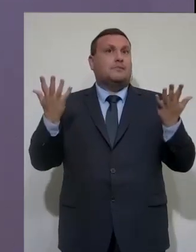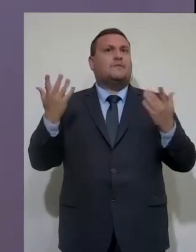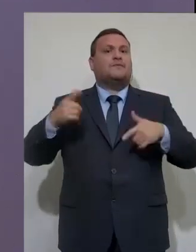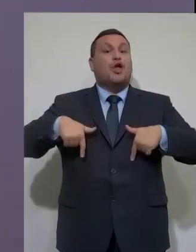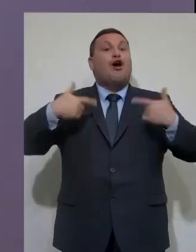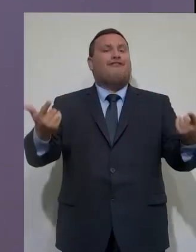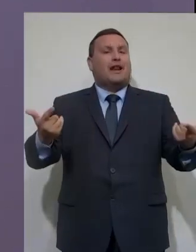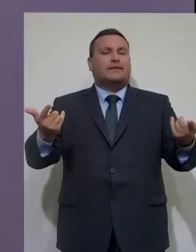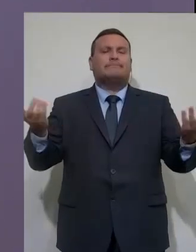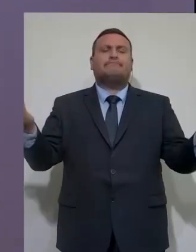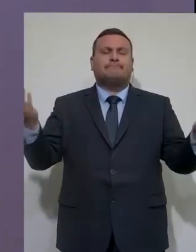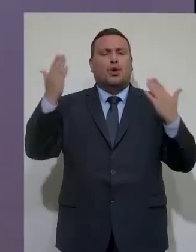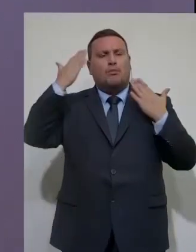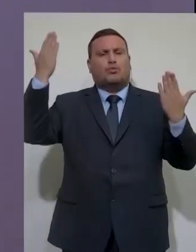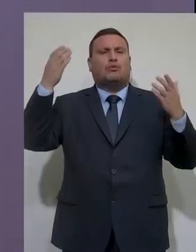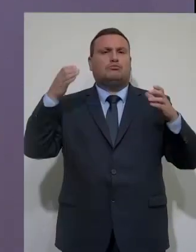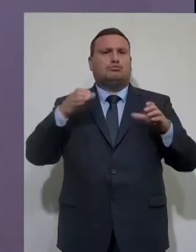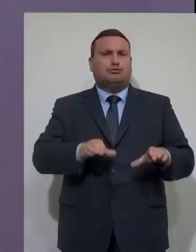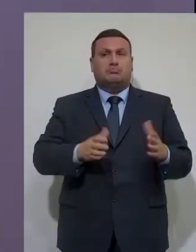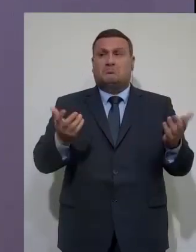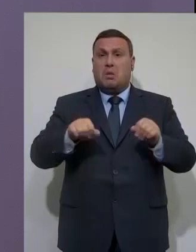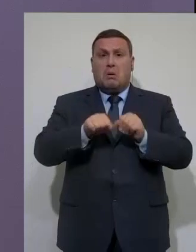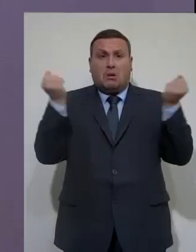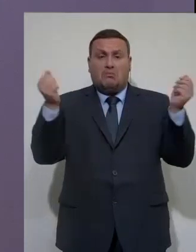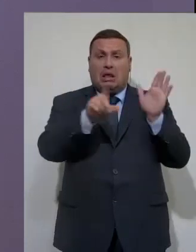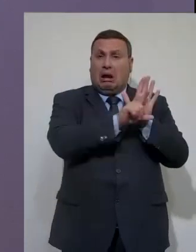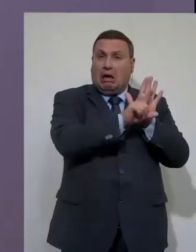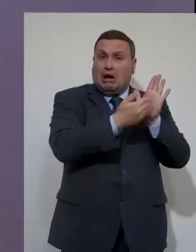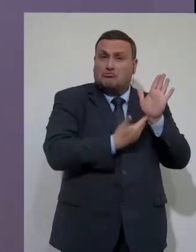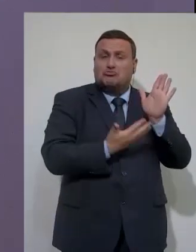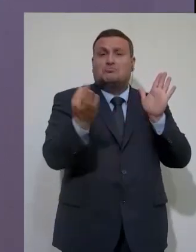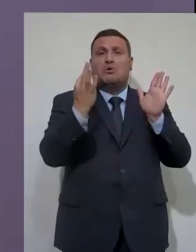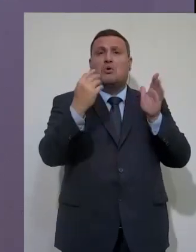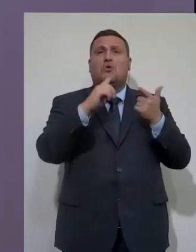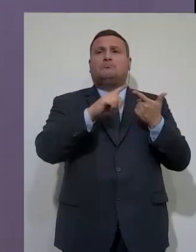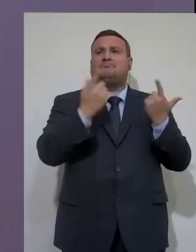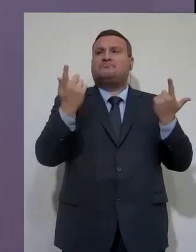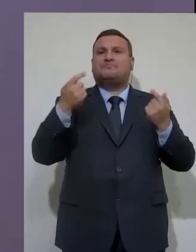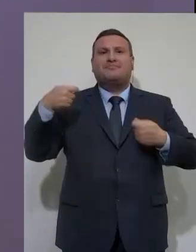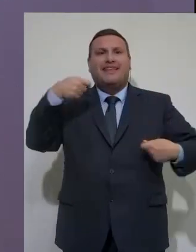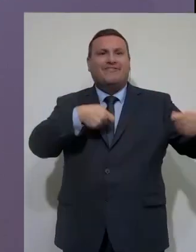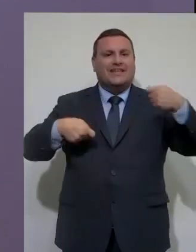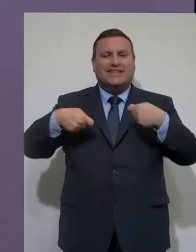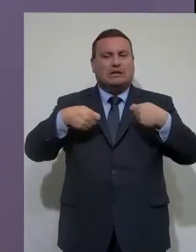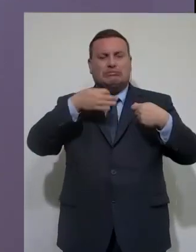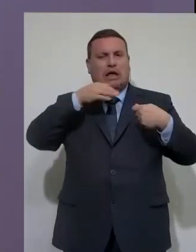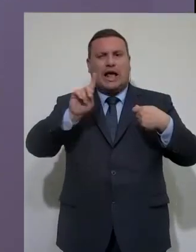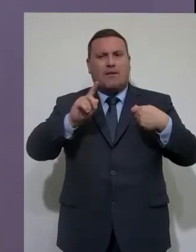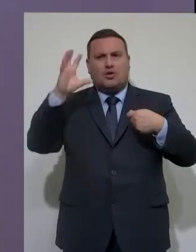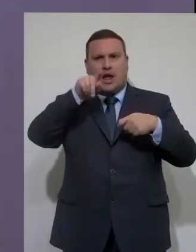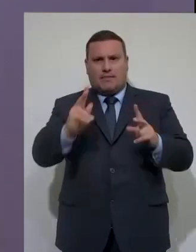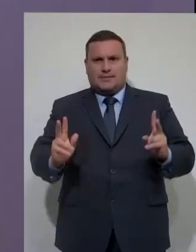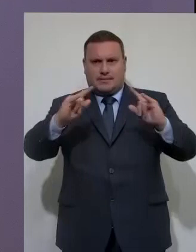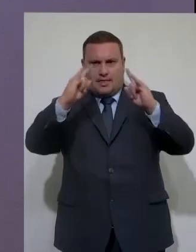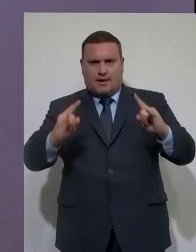Purtroppo per problematiche normative o per scarsa capacità degli investitori di capire l'alta redditività del